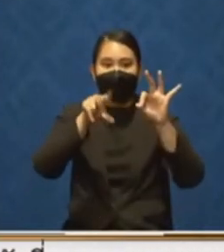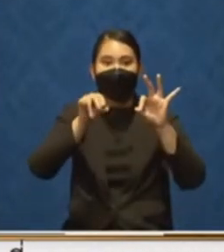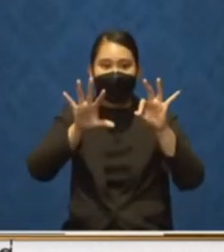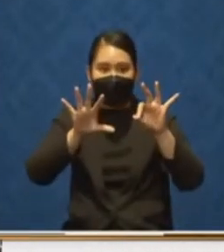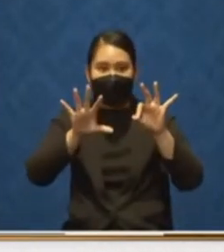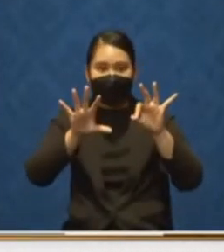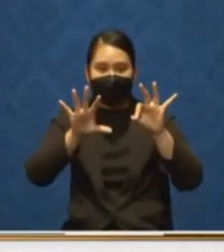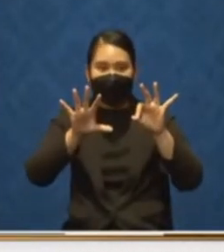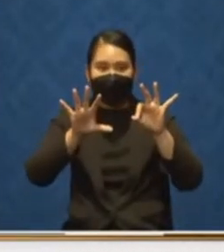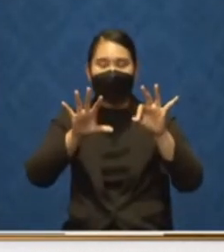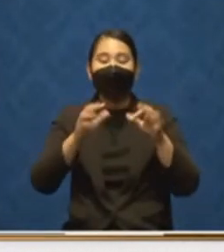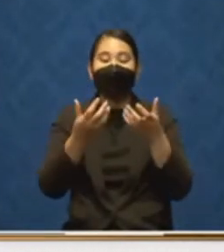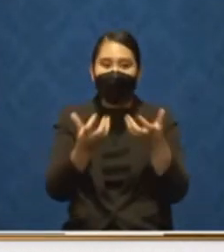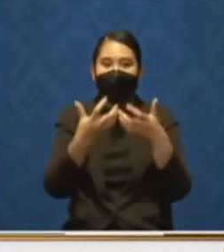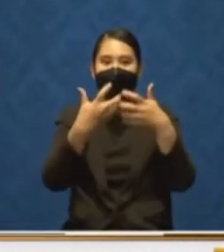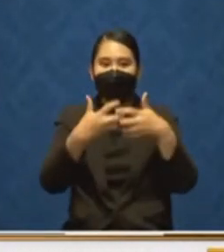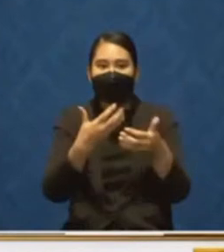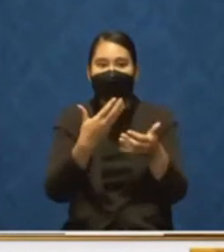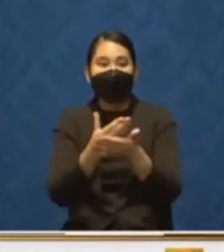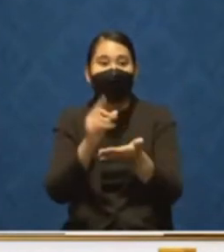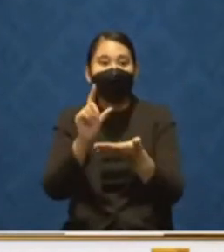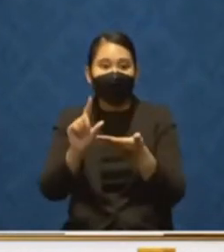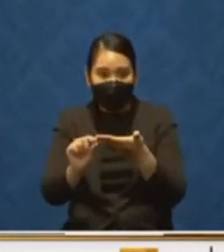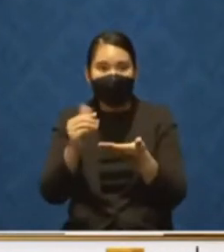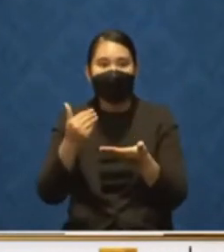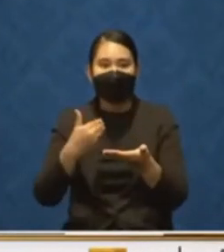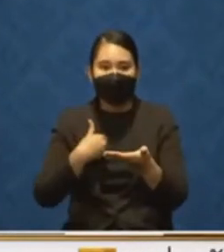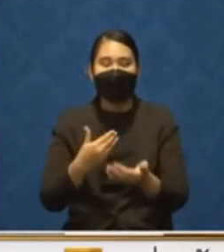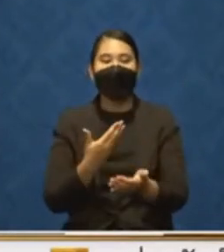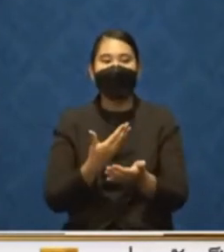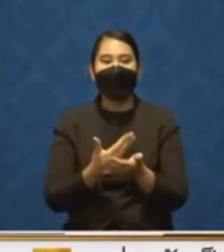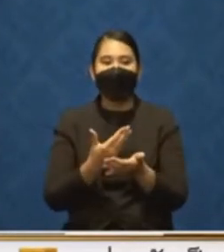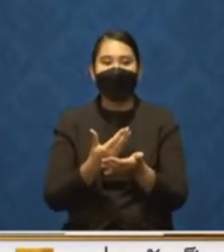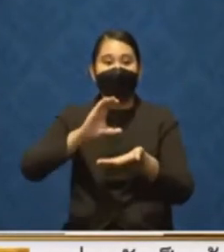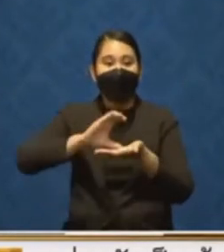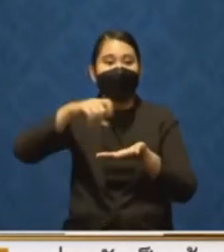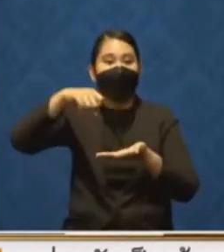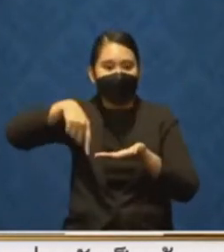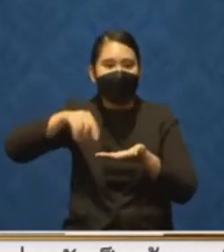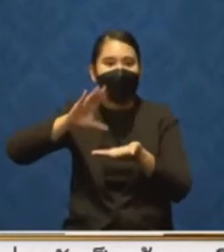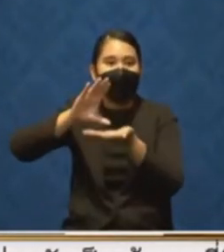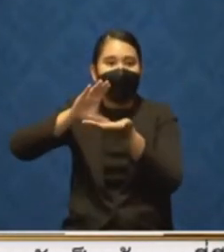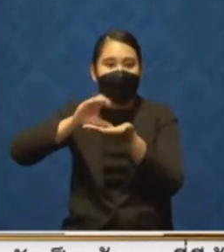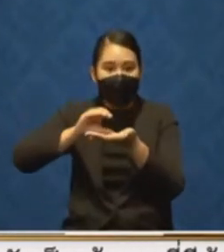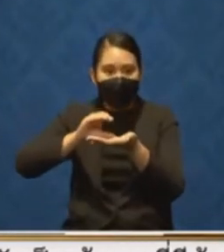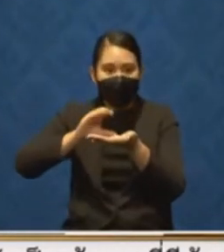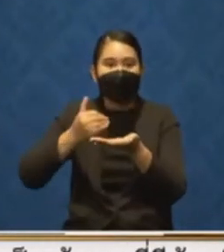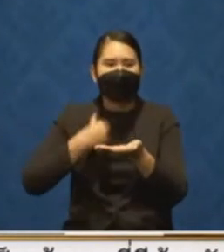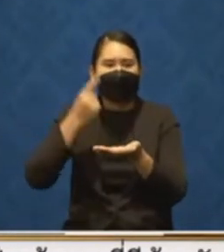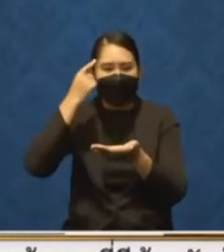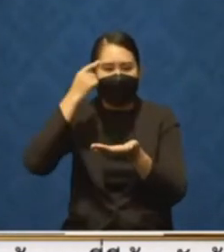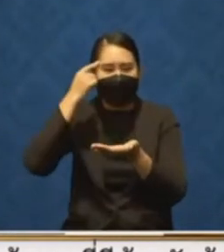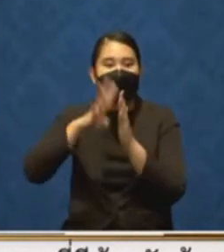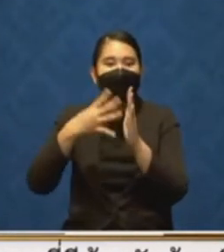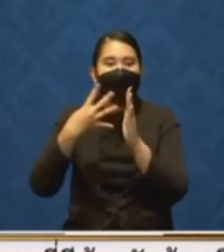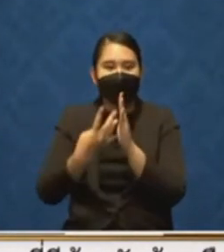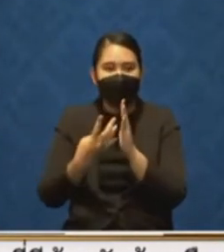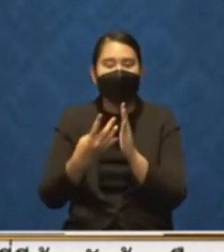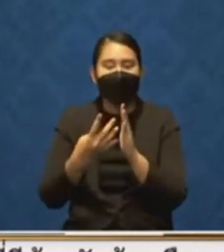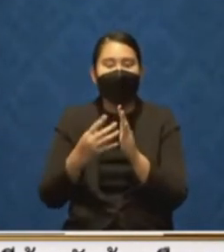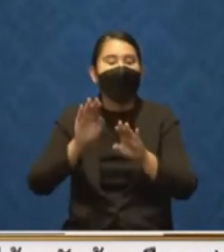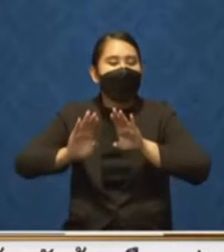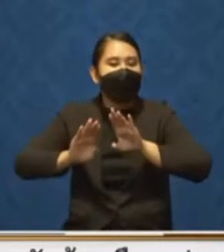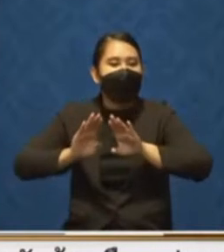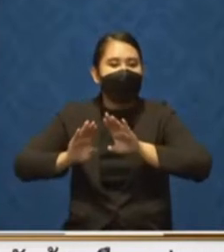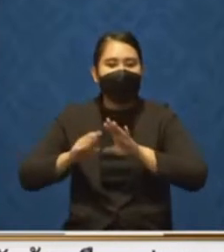ทุนการผลิตอะไรลดลงซึ่งก็จะทำให้โง่มาในการซ่อมในละคนนั้นลงได้นะครับเป็นการคาดการณ์นะครับจะใกล้มี